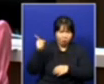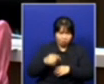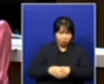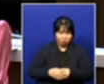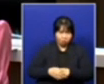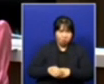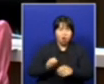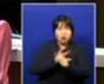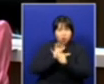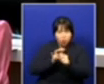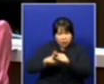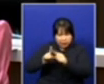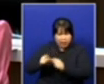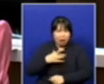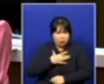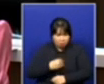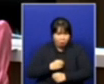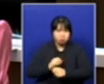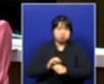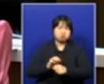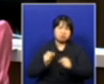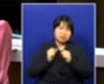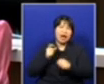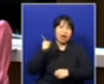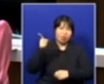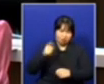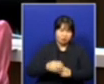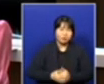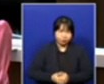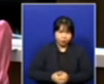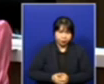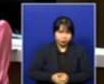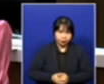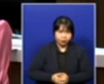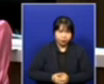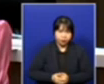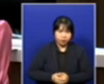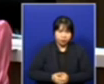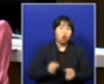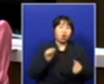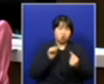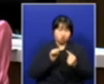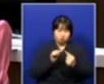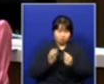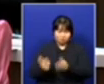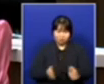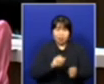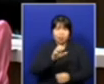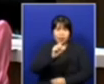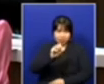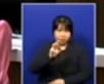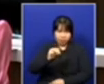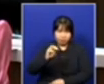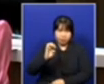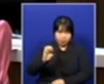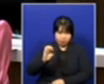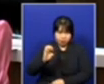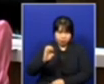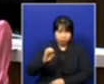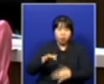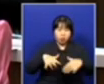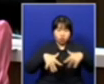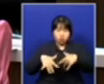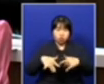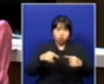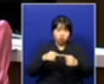ใครก็รู้ท่านประธานครับเลือก SME พี่น้องประชาชนที่เขาทำธุรกิ